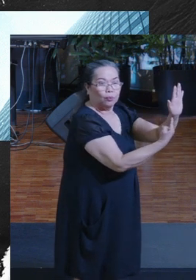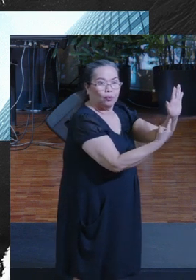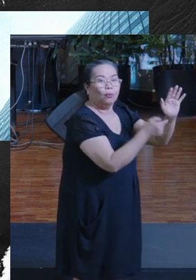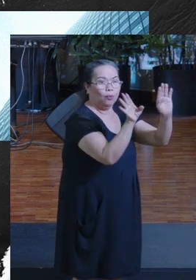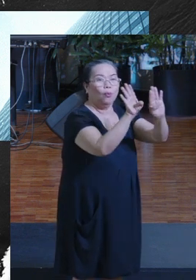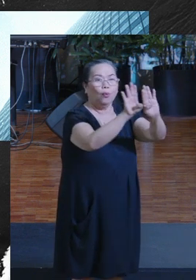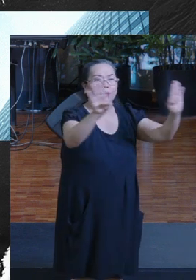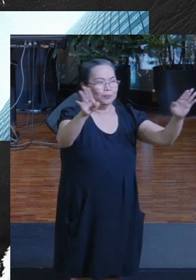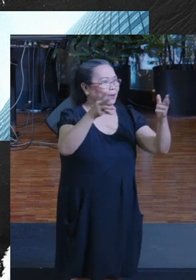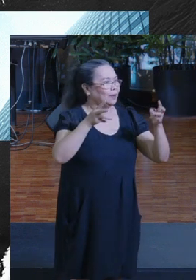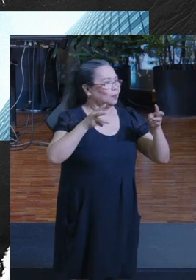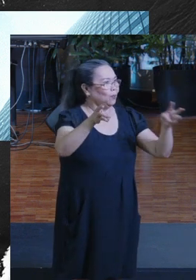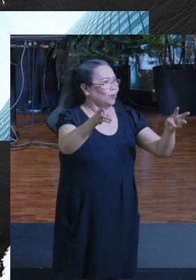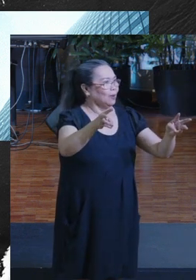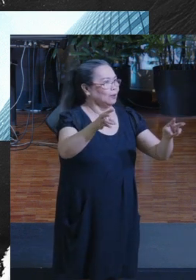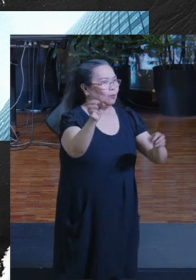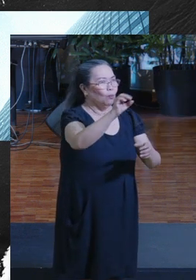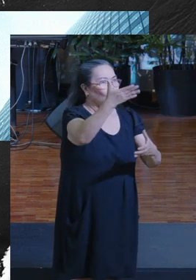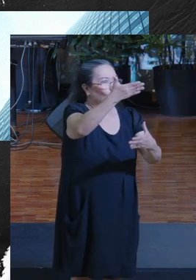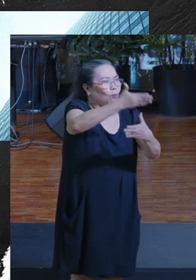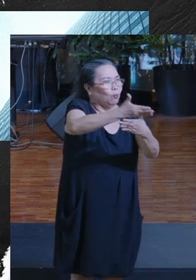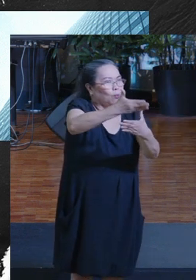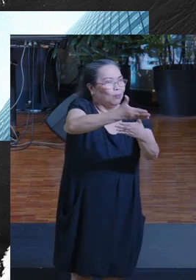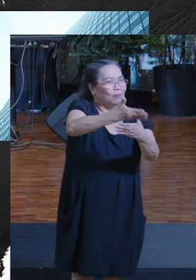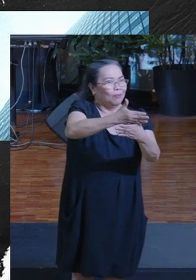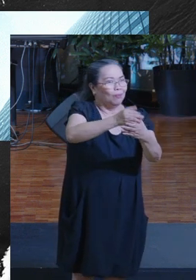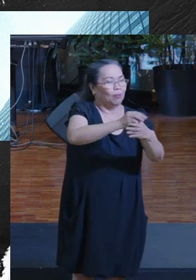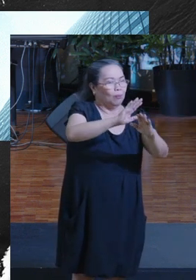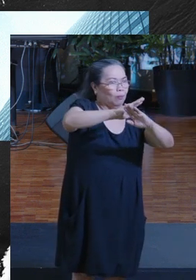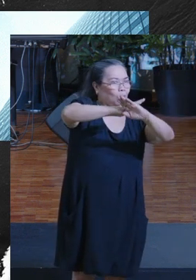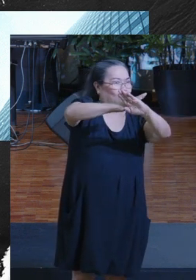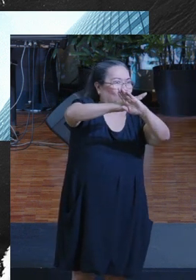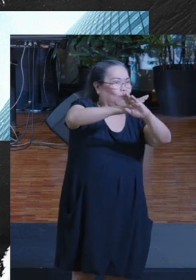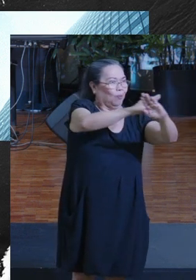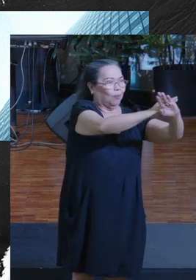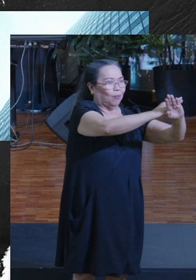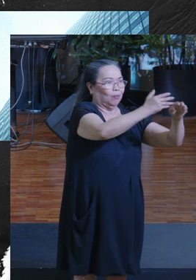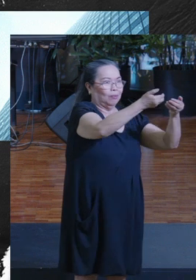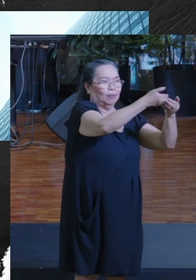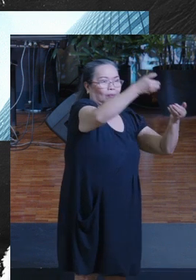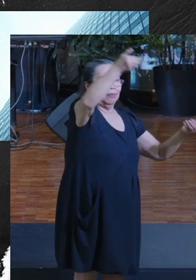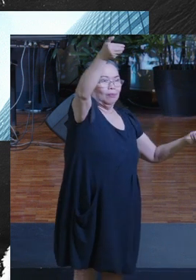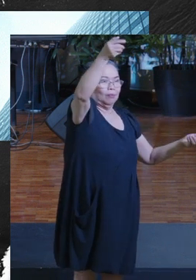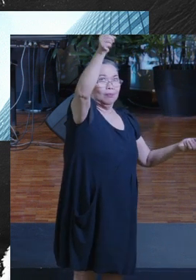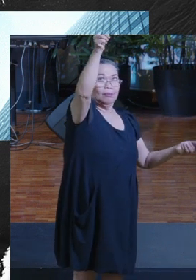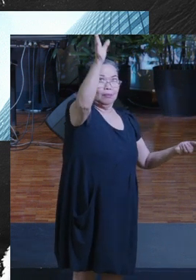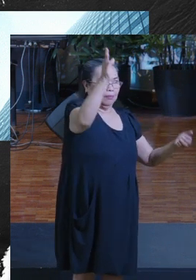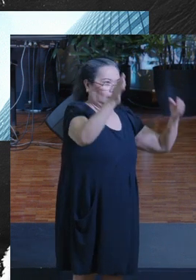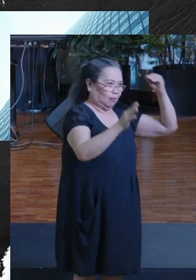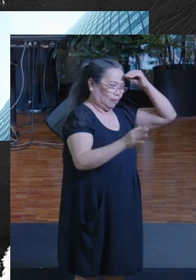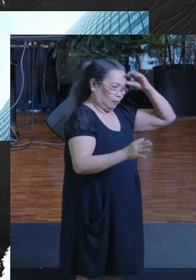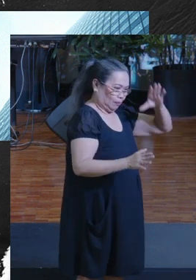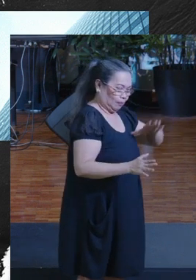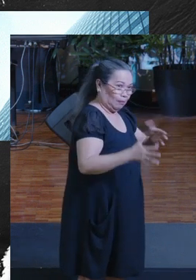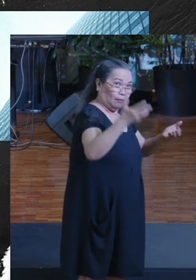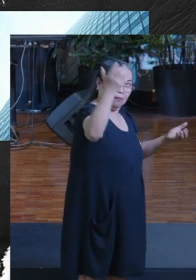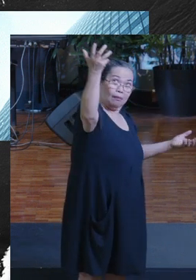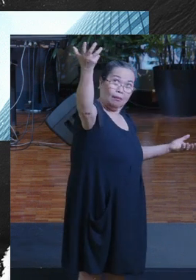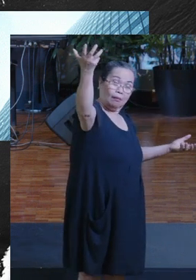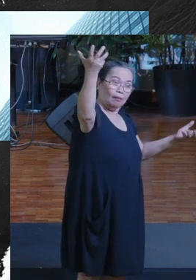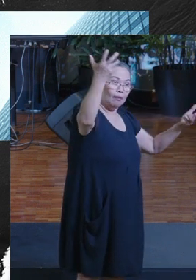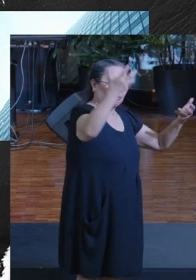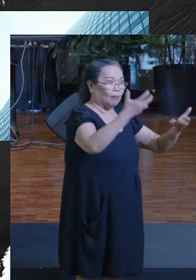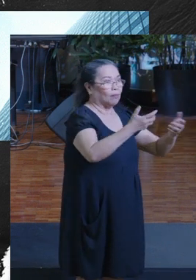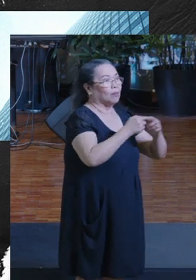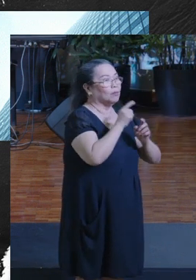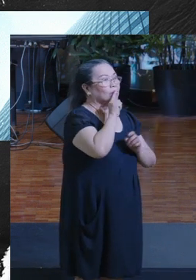daan. Wala nang naghahati. Wala nang nagse-separate sa Diyos at sa tao, sapagkat siya na ngayon